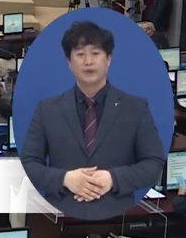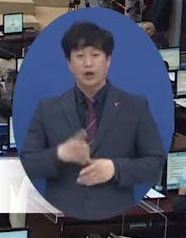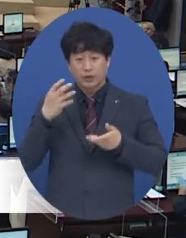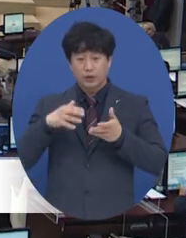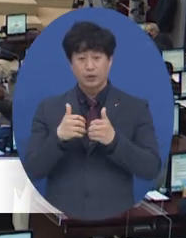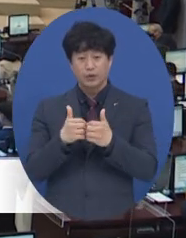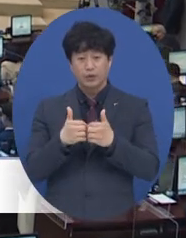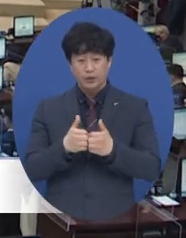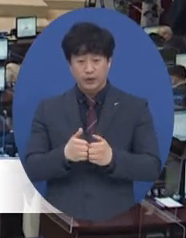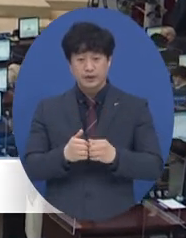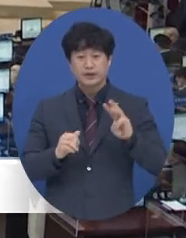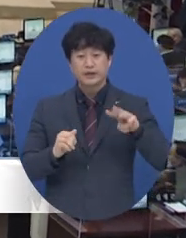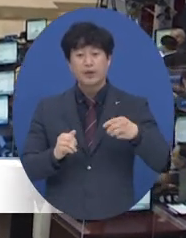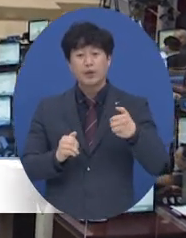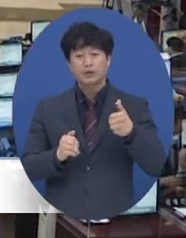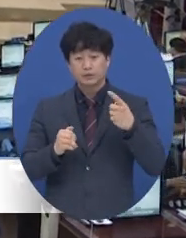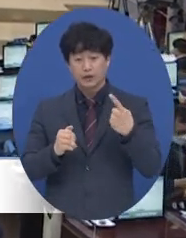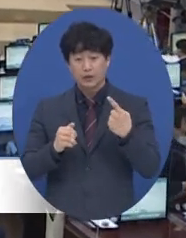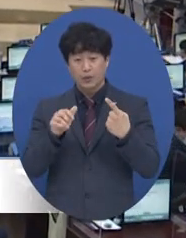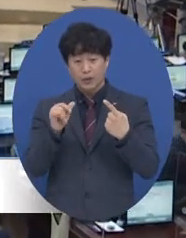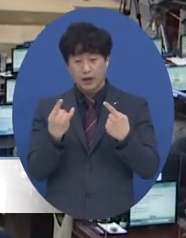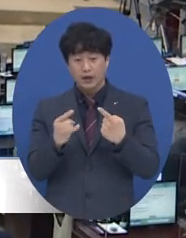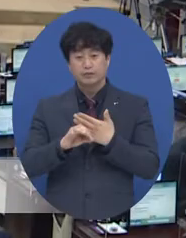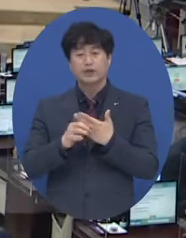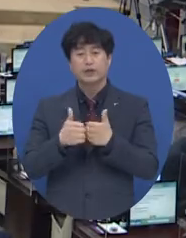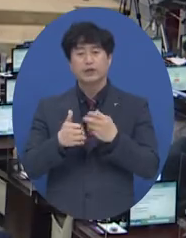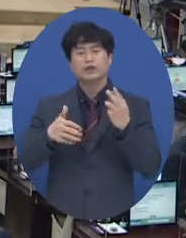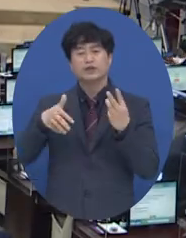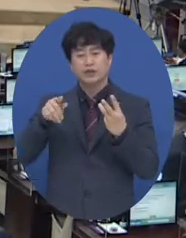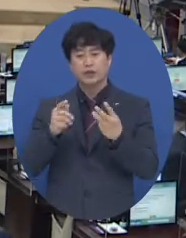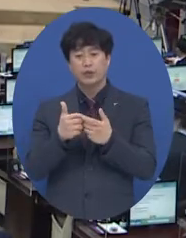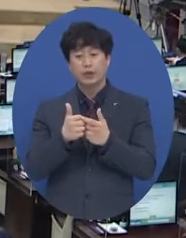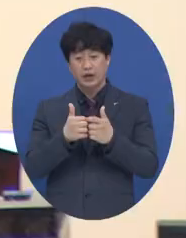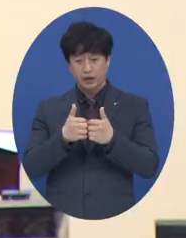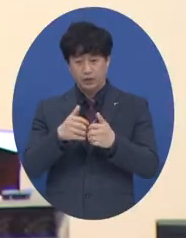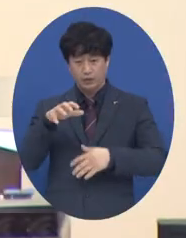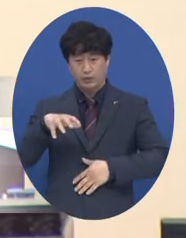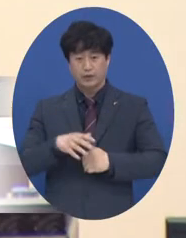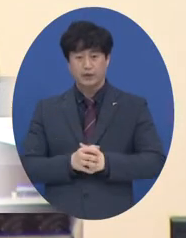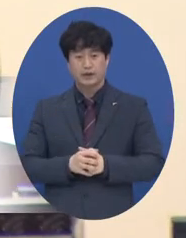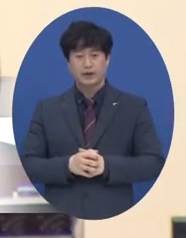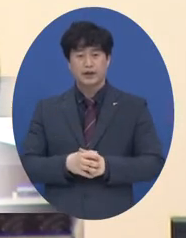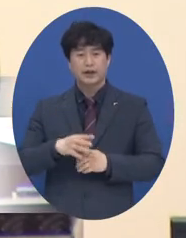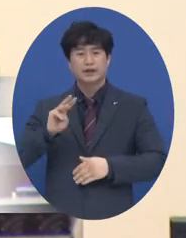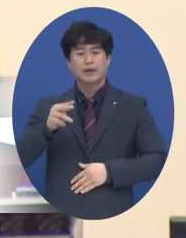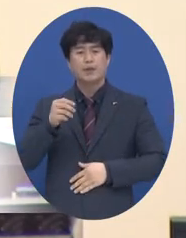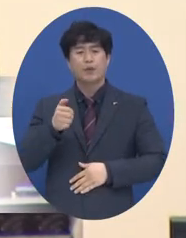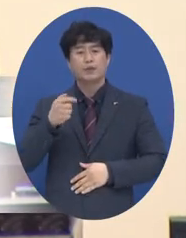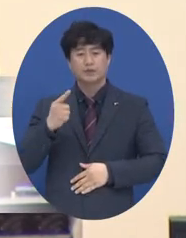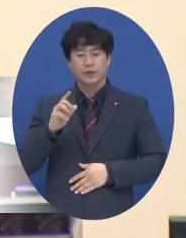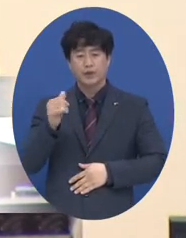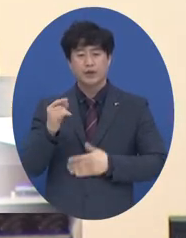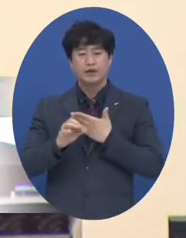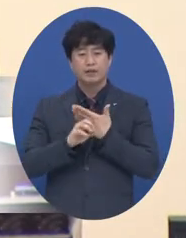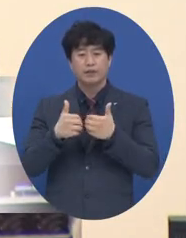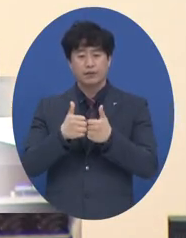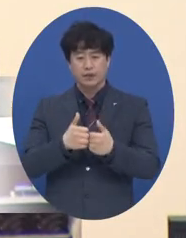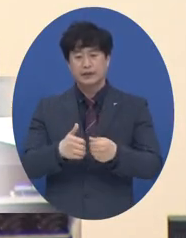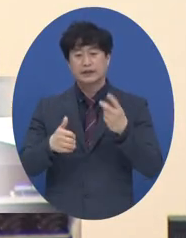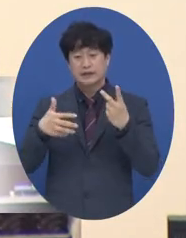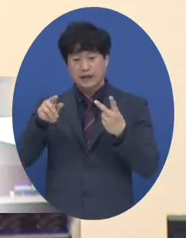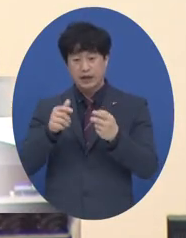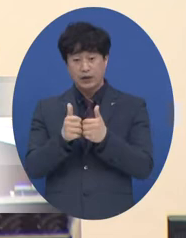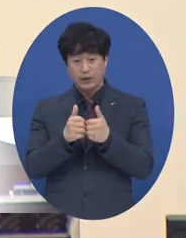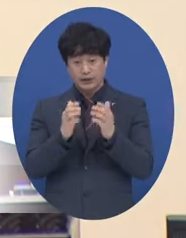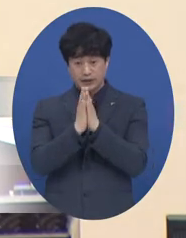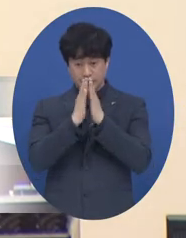경기도의회 제 3 151회 임시회 2차 본회의 현장 즉 305 희비를 임실 제 1차